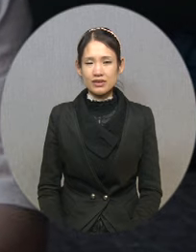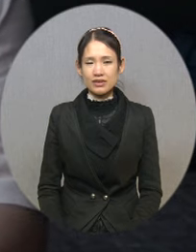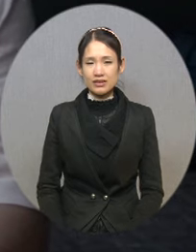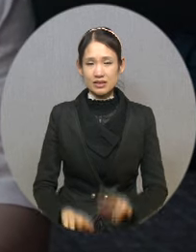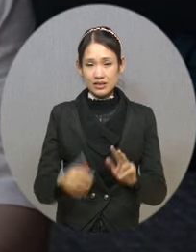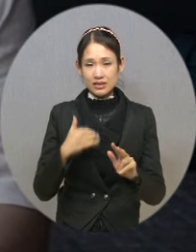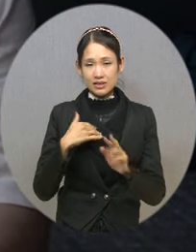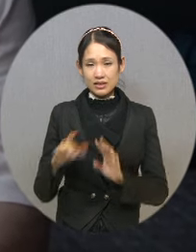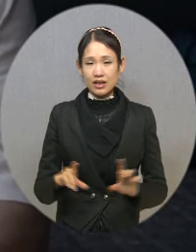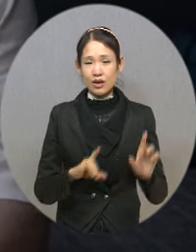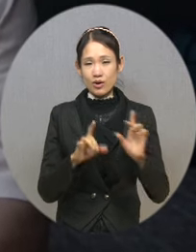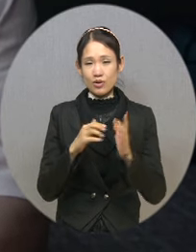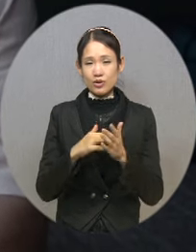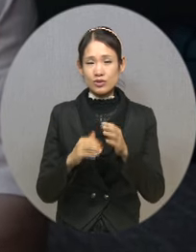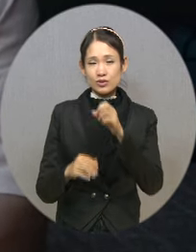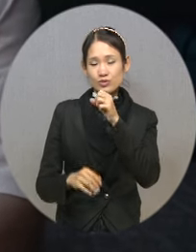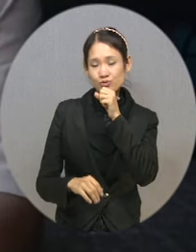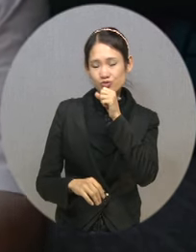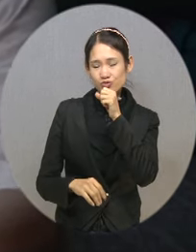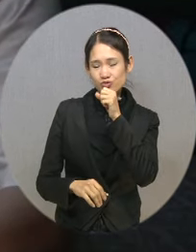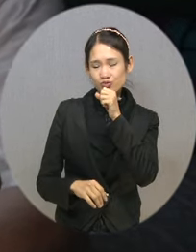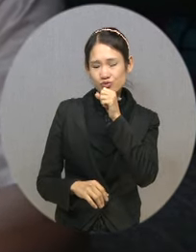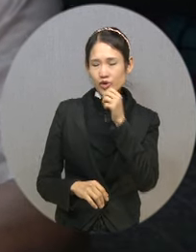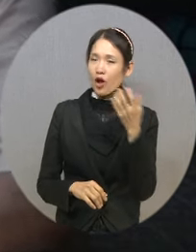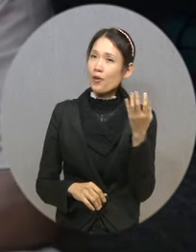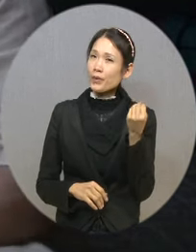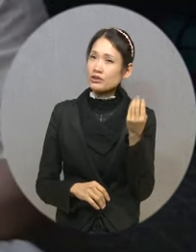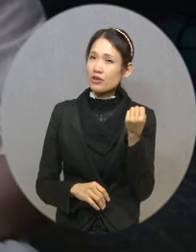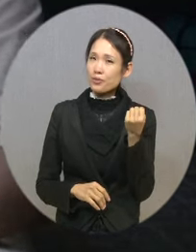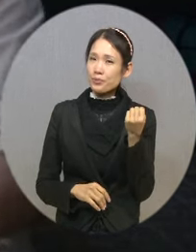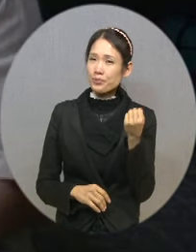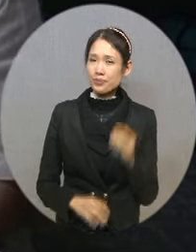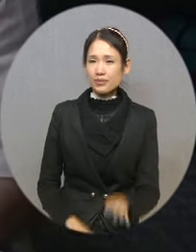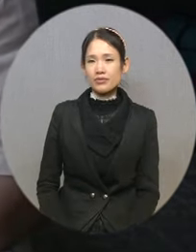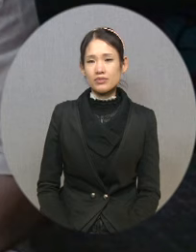지금의 제가 살아온 삶의 점수를 준다면